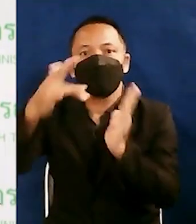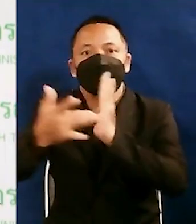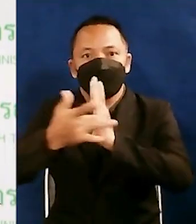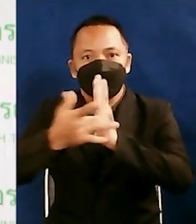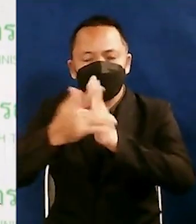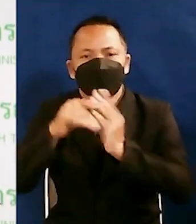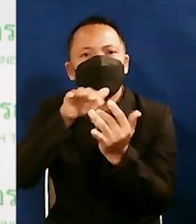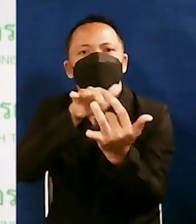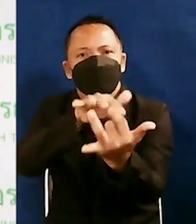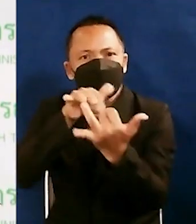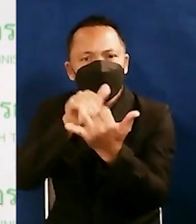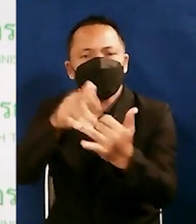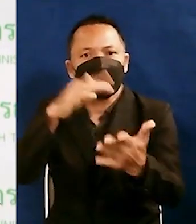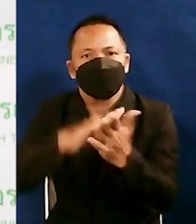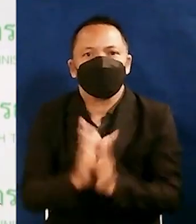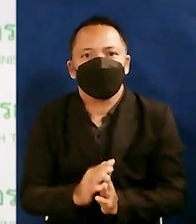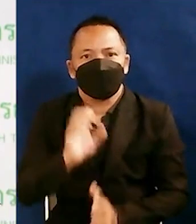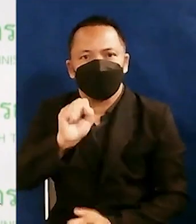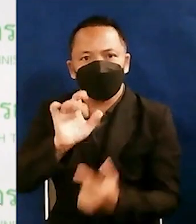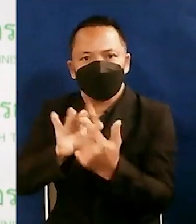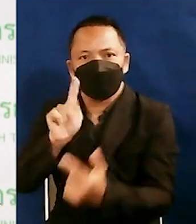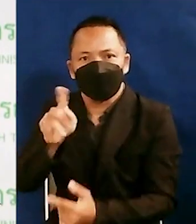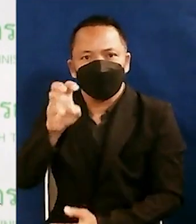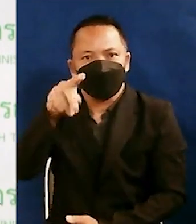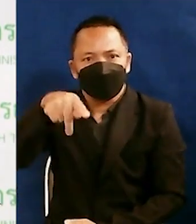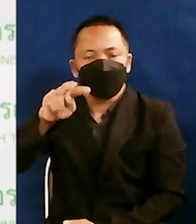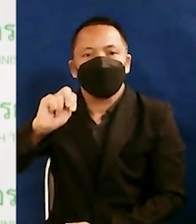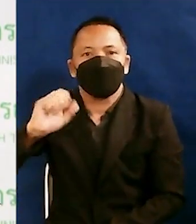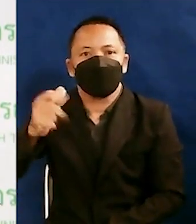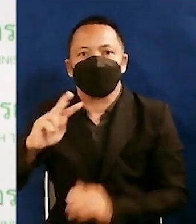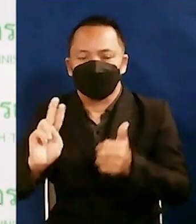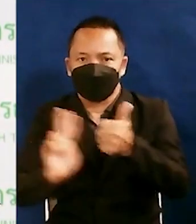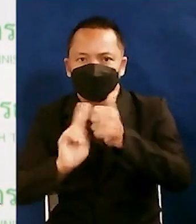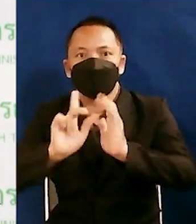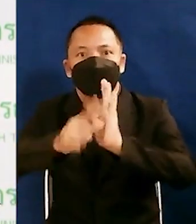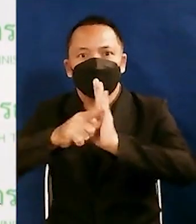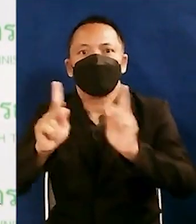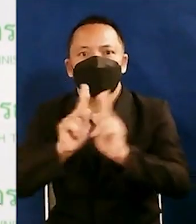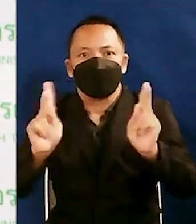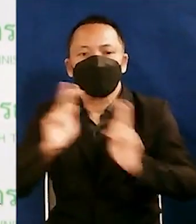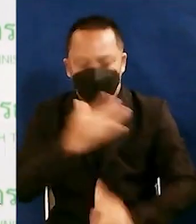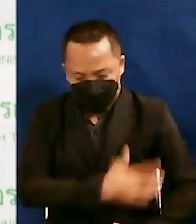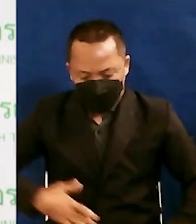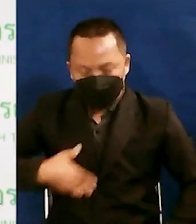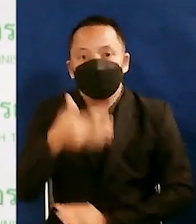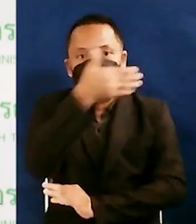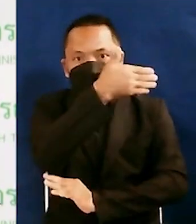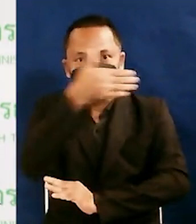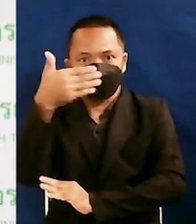นเทศและการสื่อสารและคุณสุทธิพงศ์วสุโสภาพลรองเลขาธิการคณะกรรมการสุขภาพแห่งชาติ